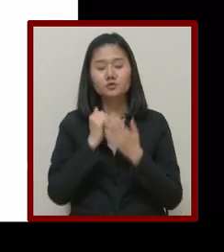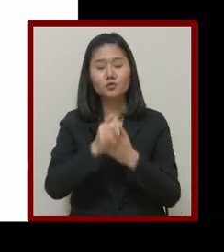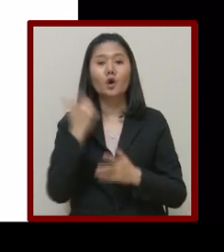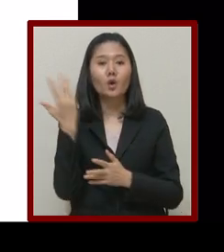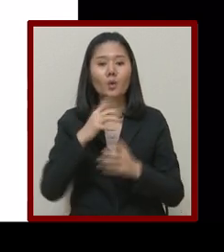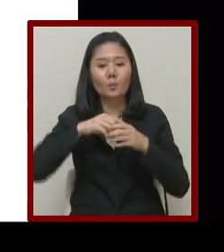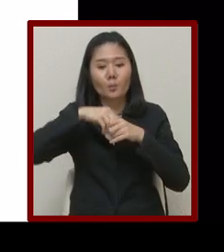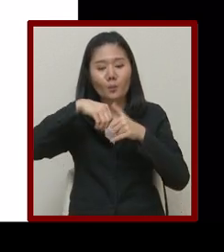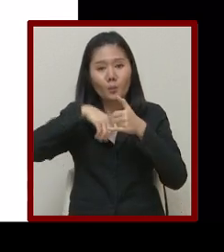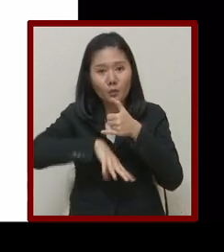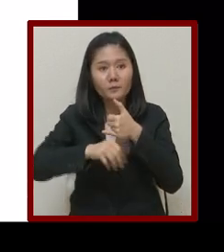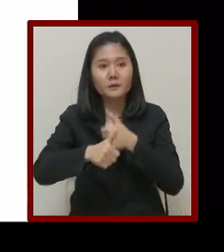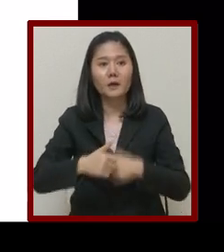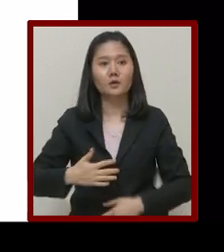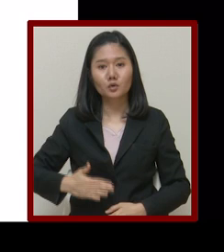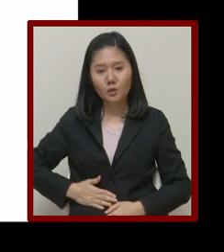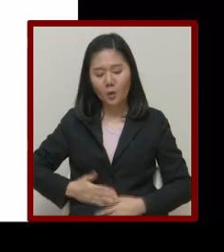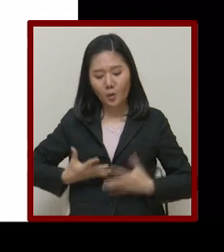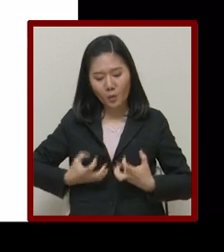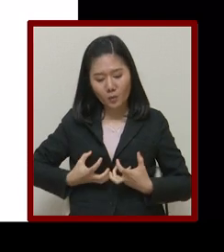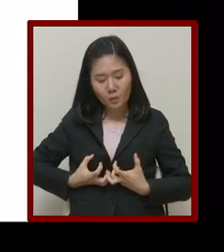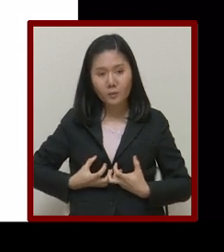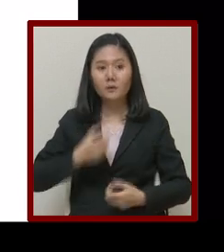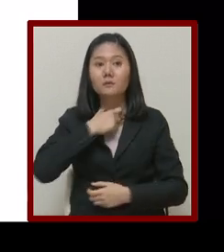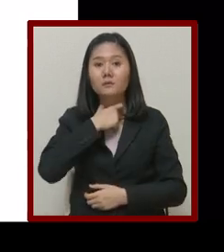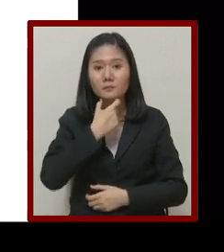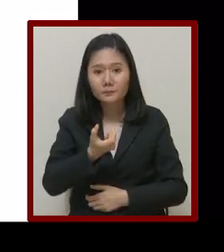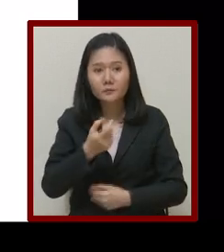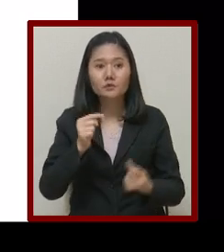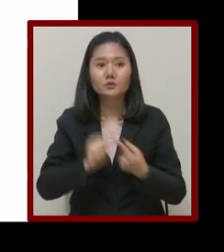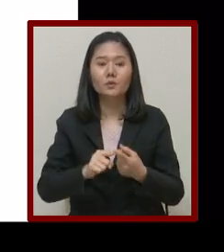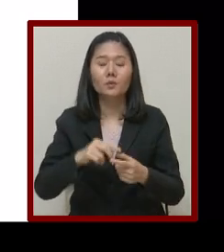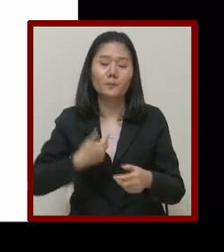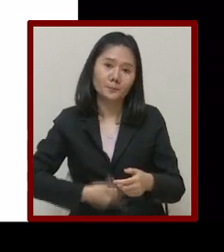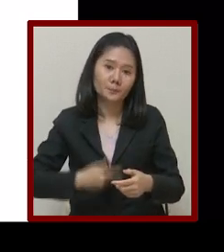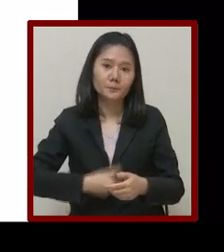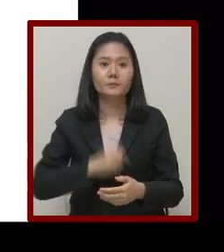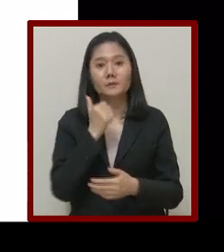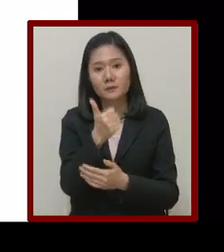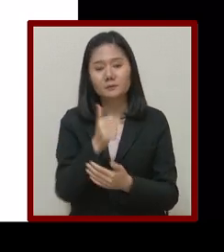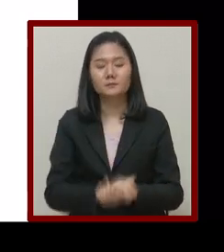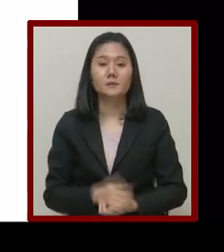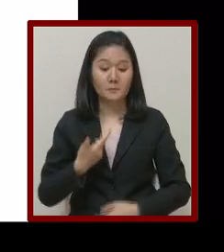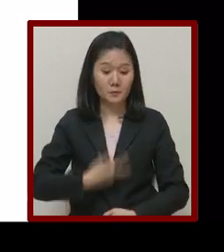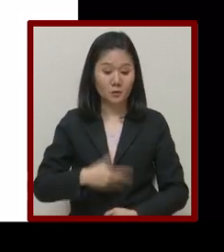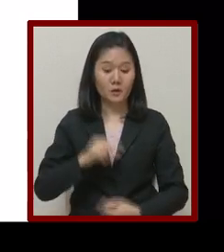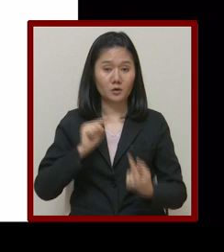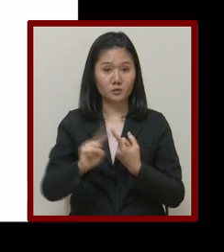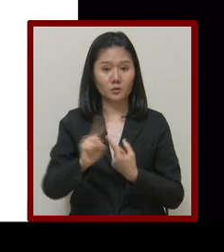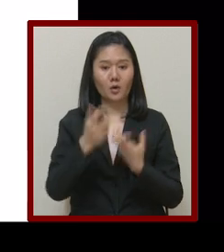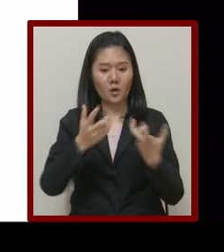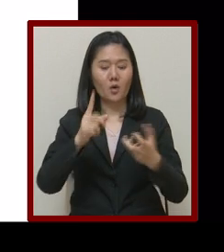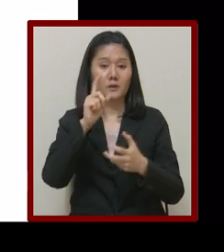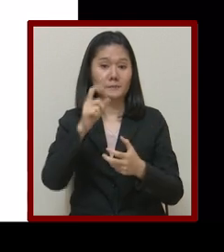มช่วยระบายท้องขับเสมหะหรือว่าขับปัสสาวะได้นะคะการขับปัสสาวะก็คือเรื่องของการขับ